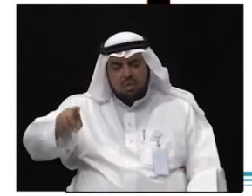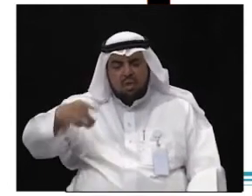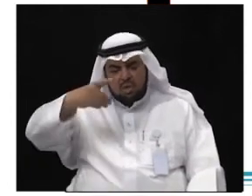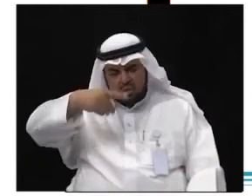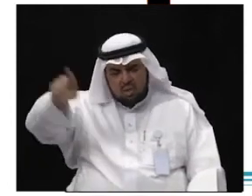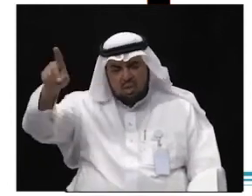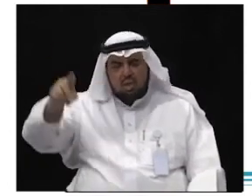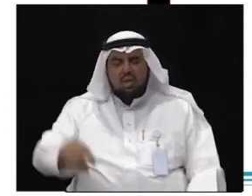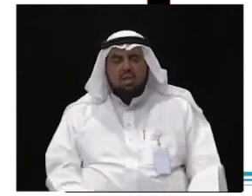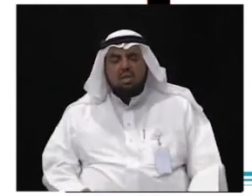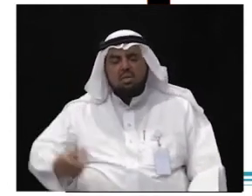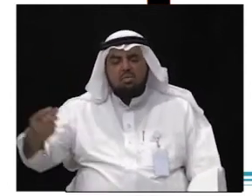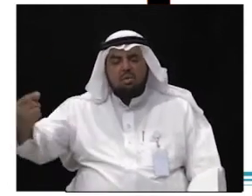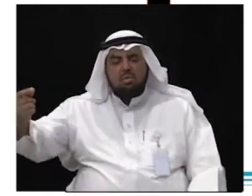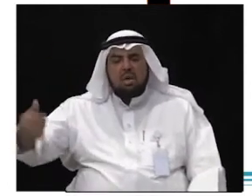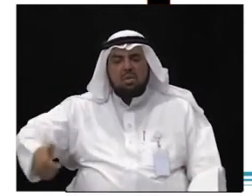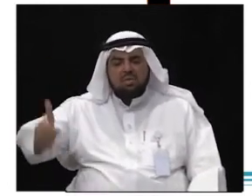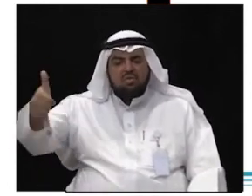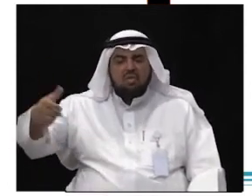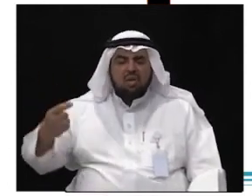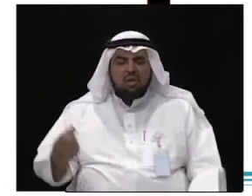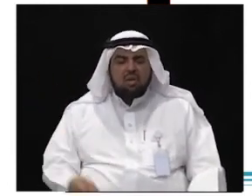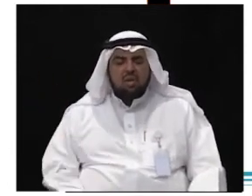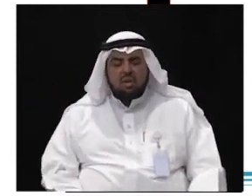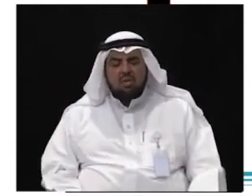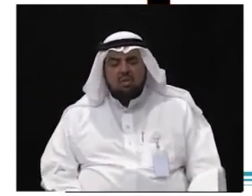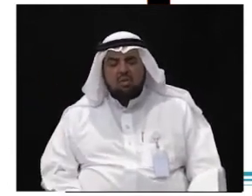أحسنتم، بارك الله فيكم.